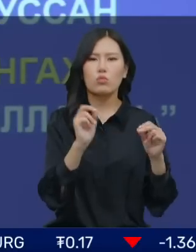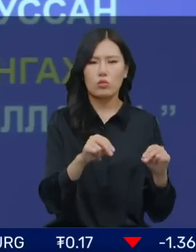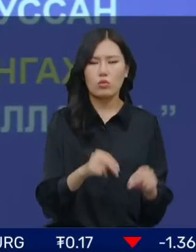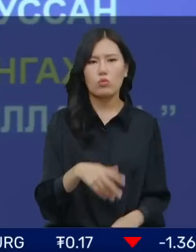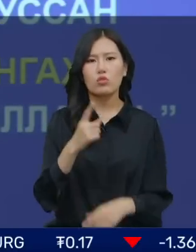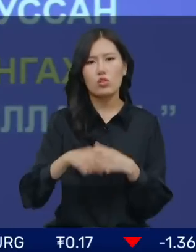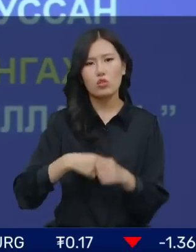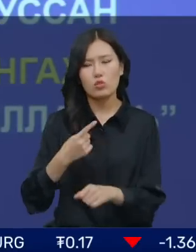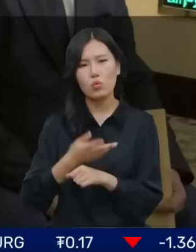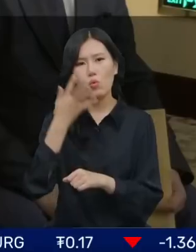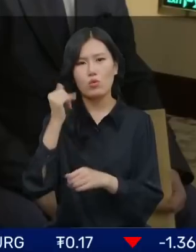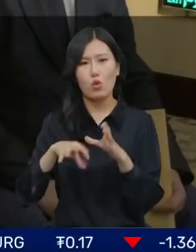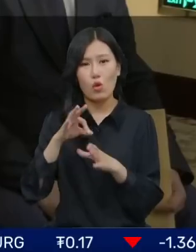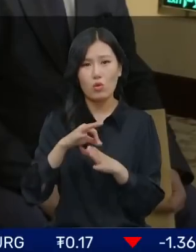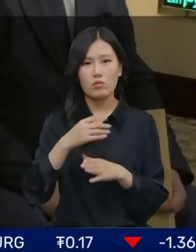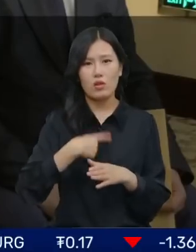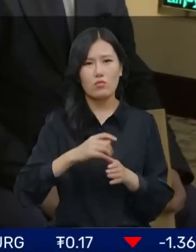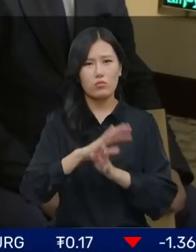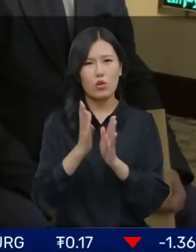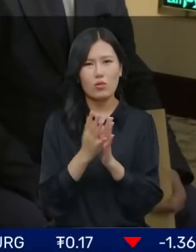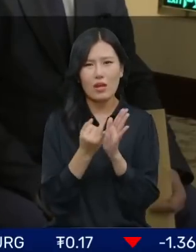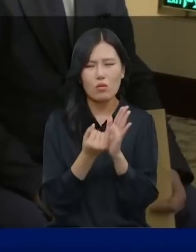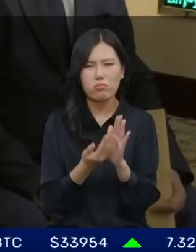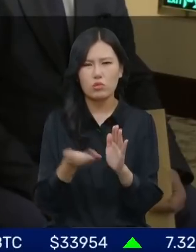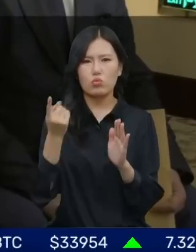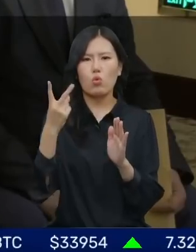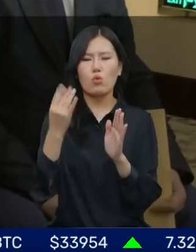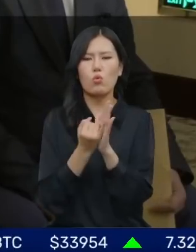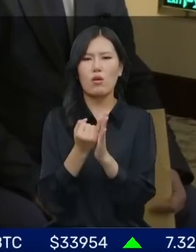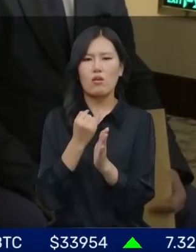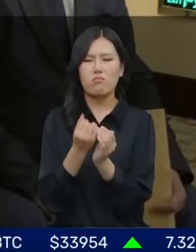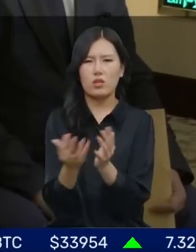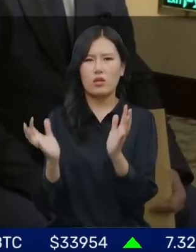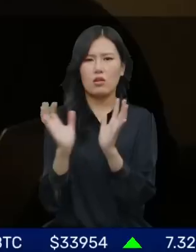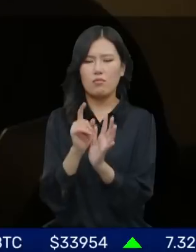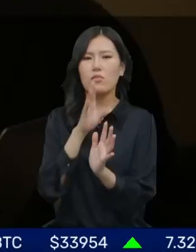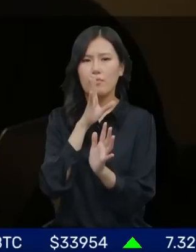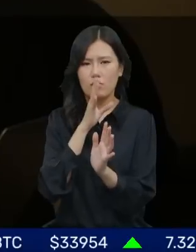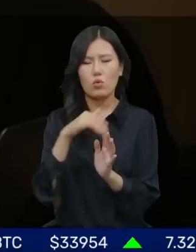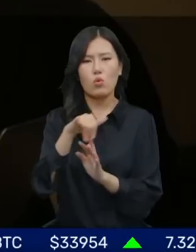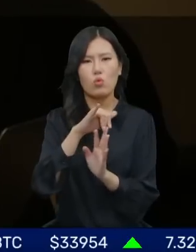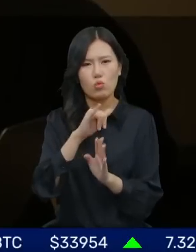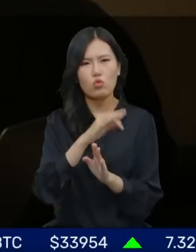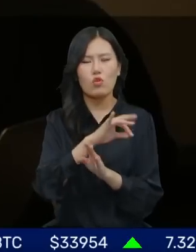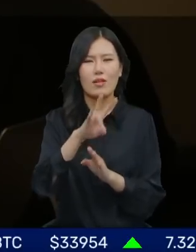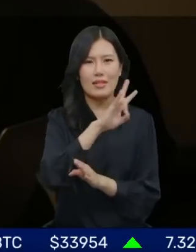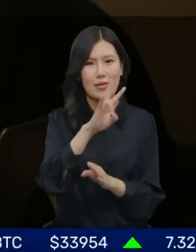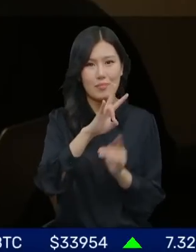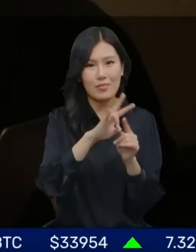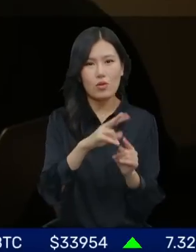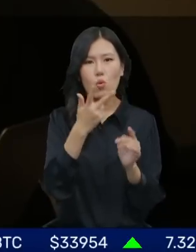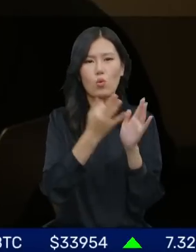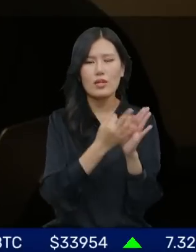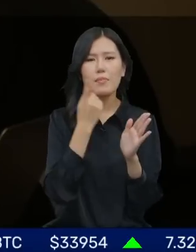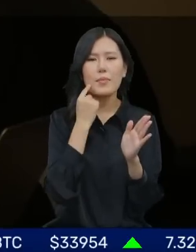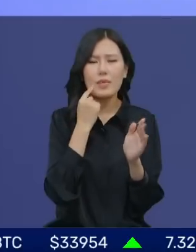бид 126 гишүүн сонгоно. За гендерийн квотыг 30% тооцоход улс төрийн намууд хамгийн багадаа 38 эмэгтэй нэр дэвшүүлнэ гэсэн үг юм.